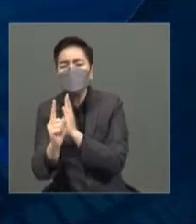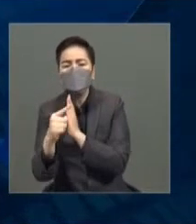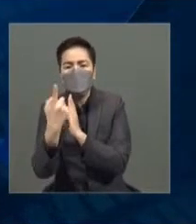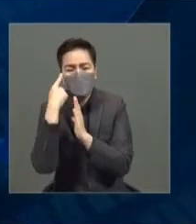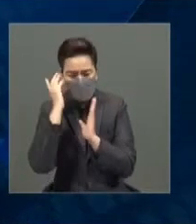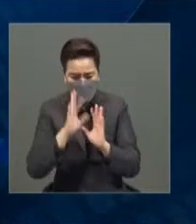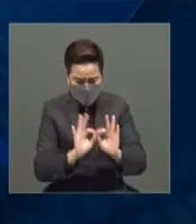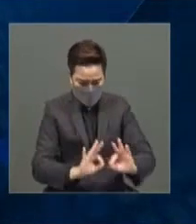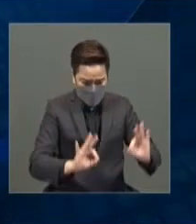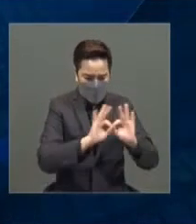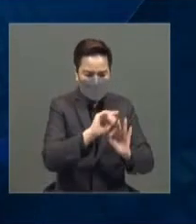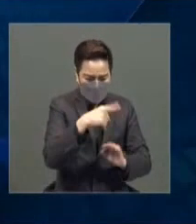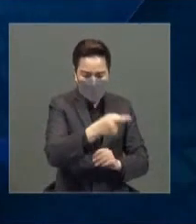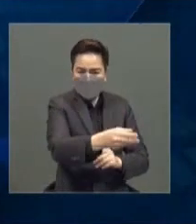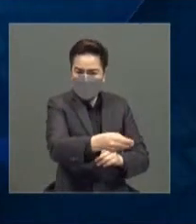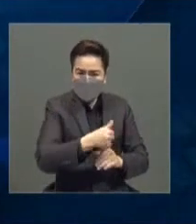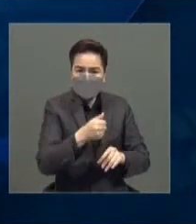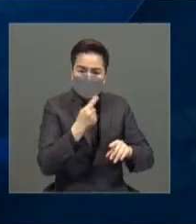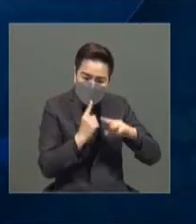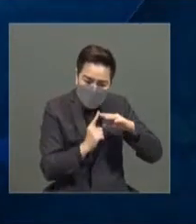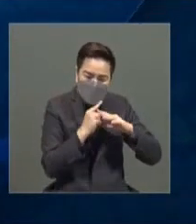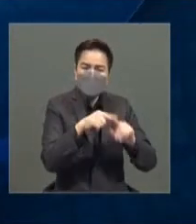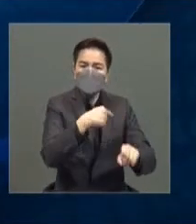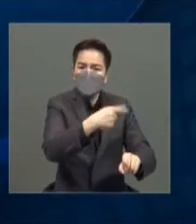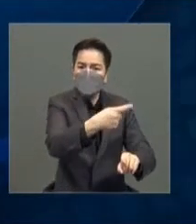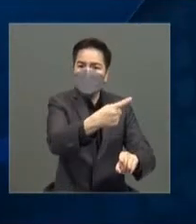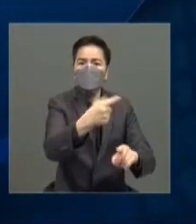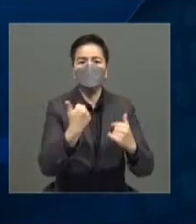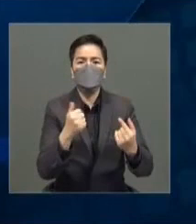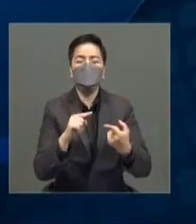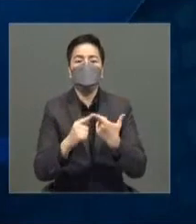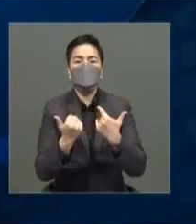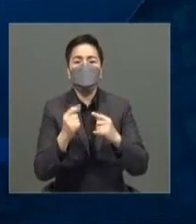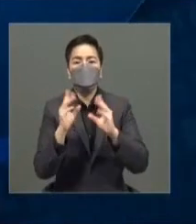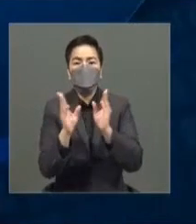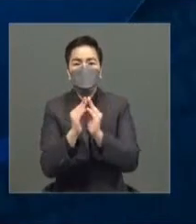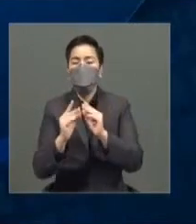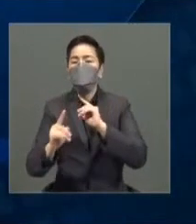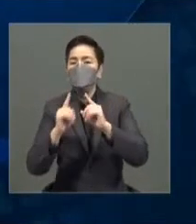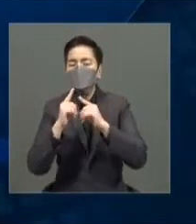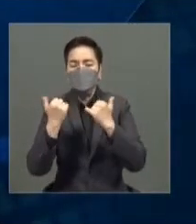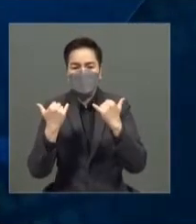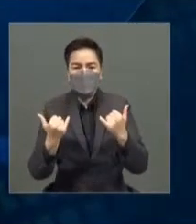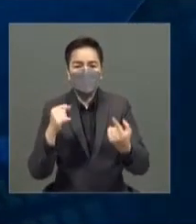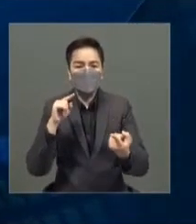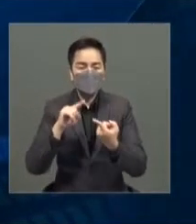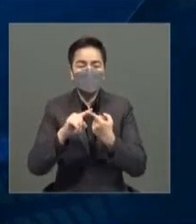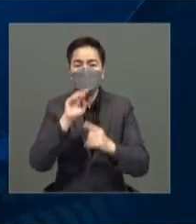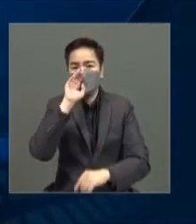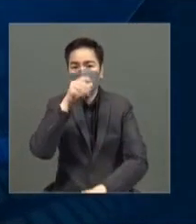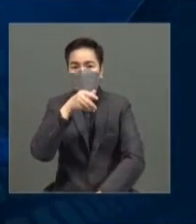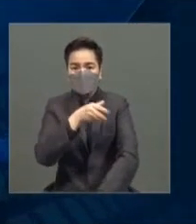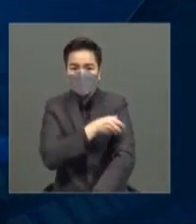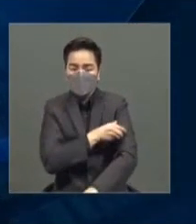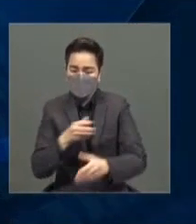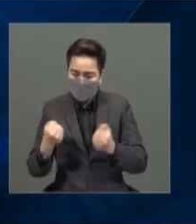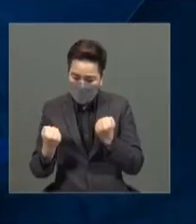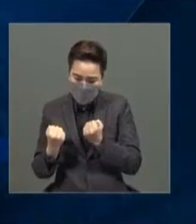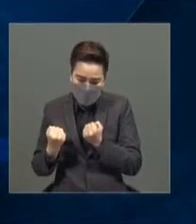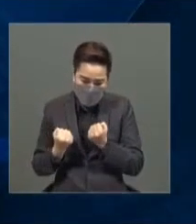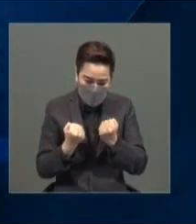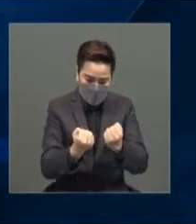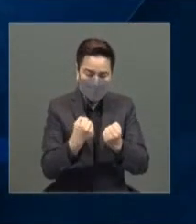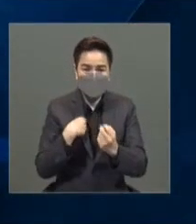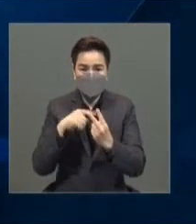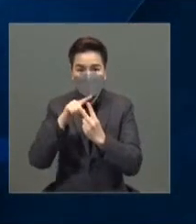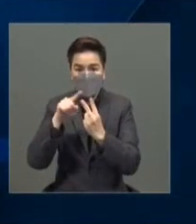ต้องตรวจก่อนและสิ่งสำคัญนะคะที่ประชุมก็ได้หารือกันด้วยค่ะว่าการที่กทม.ลงตรวจเนี่ยจะมี